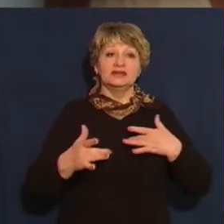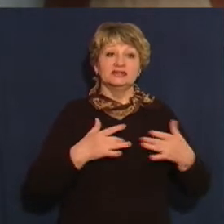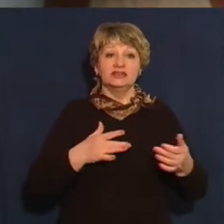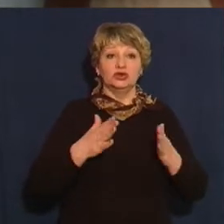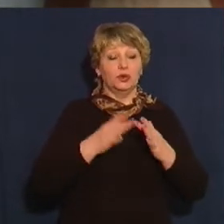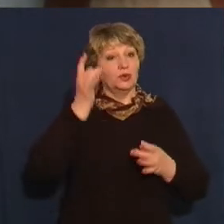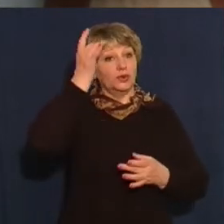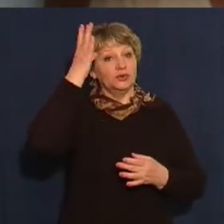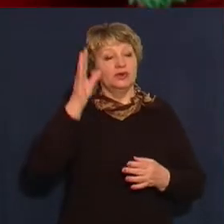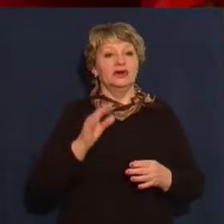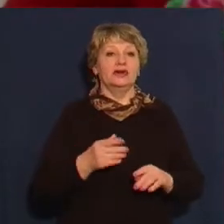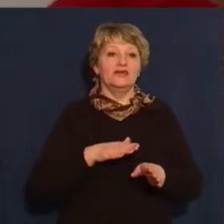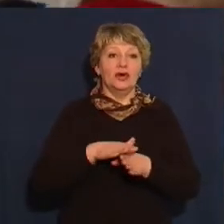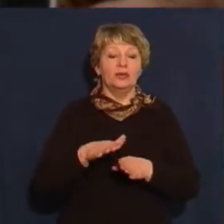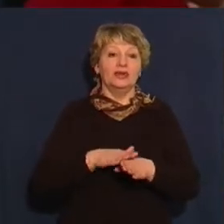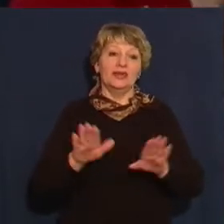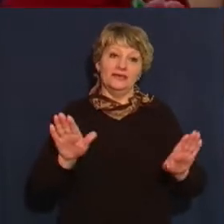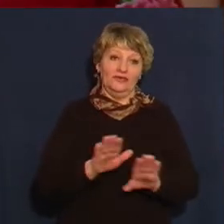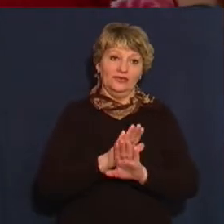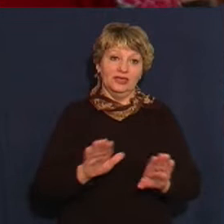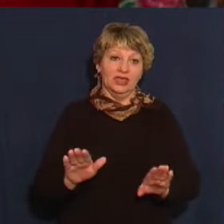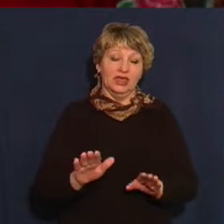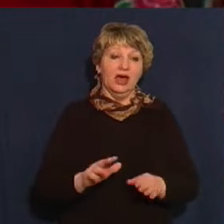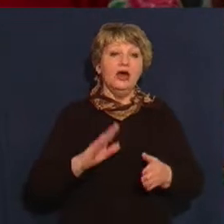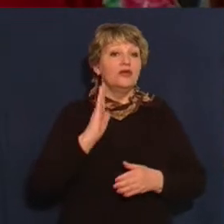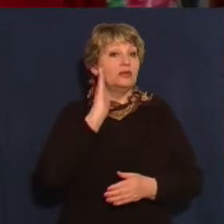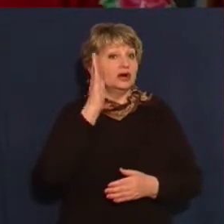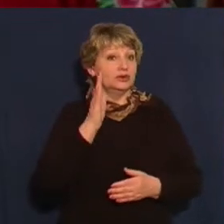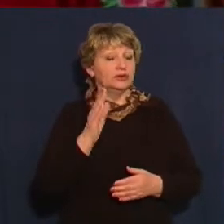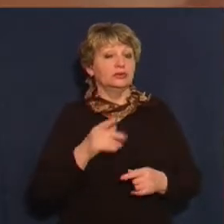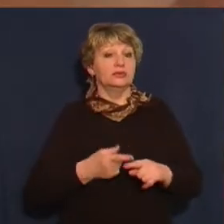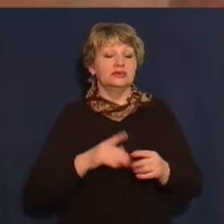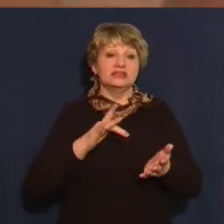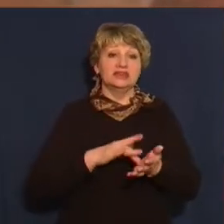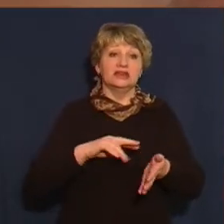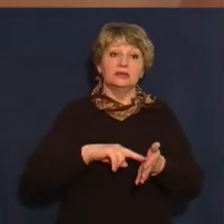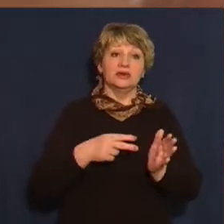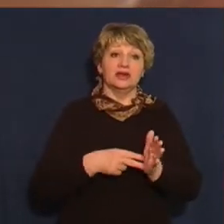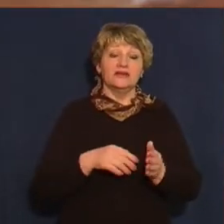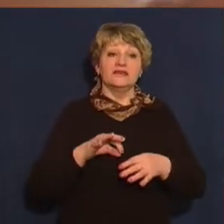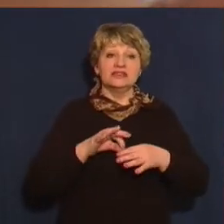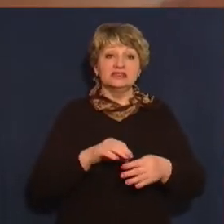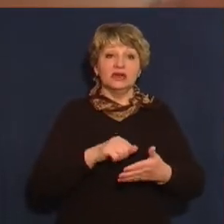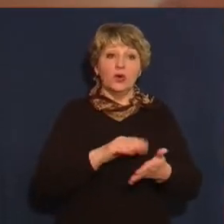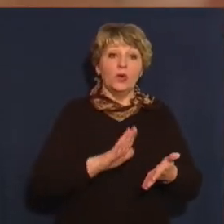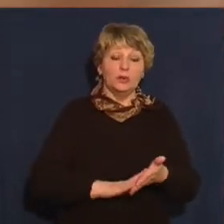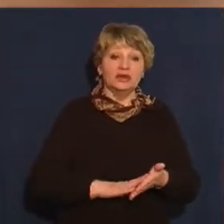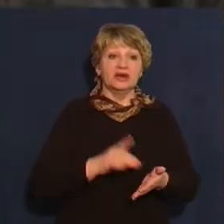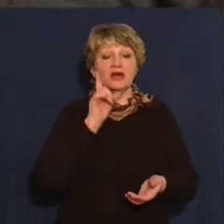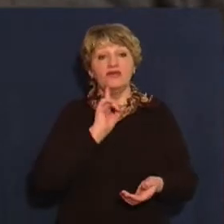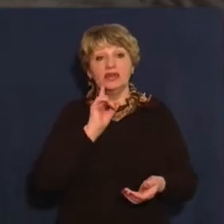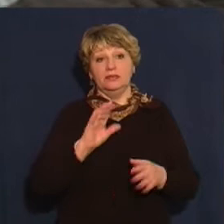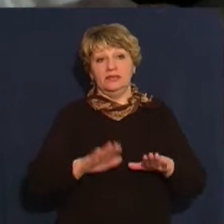дівчатка, хор ветеранів. У майбутньому центрі планують вести облік золотоністів, які не мають де жити, та забезпечити їх тимчасовим